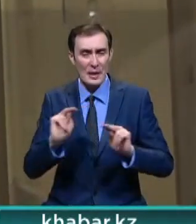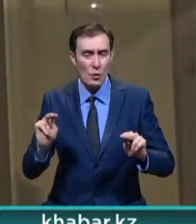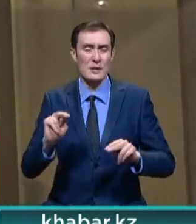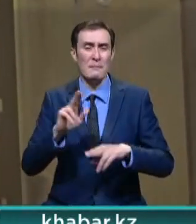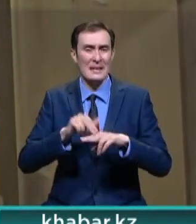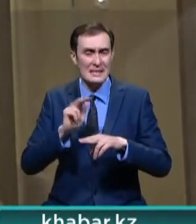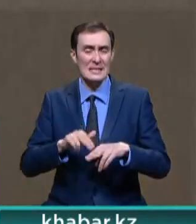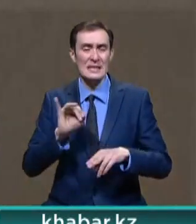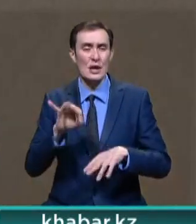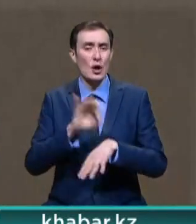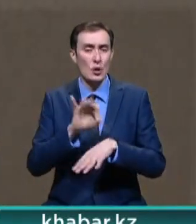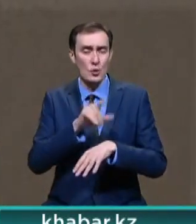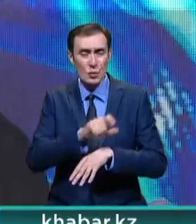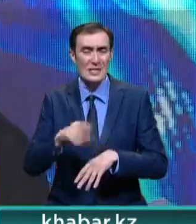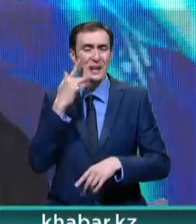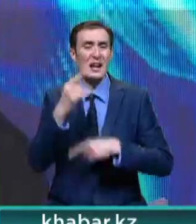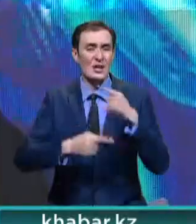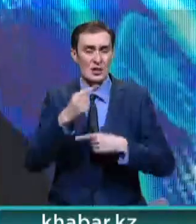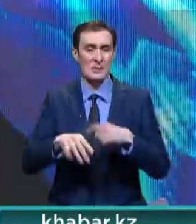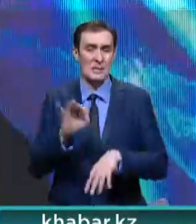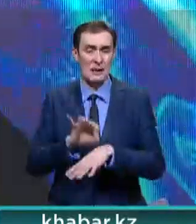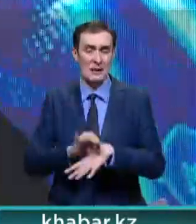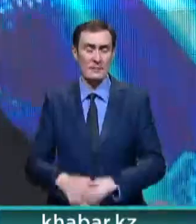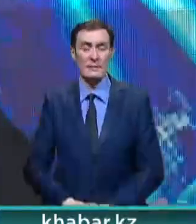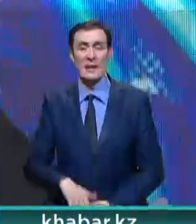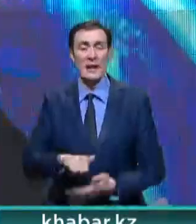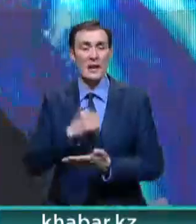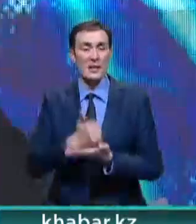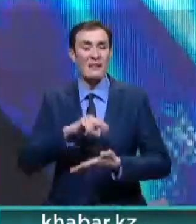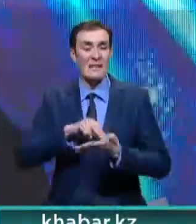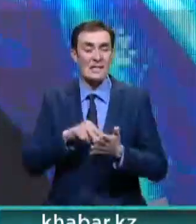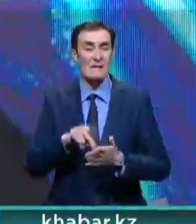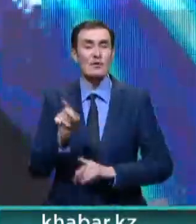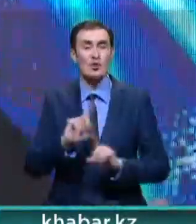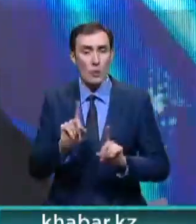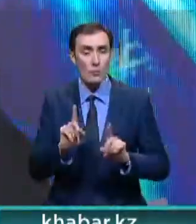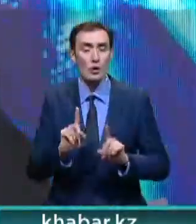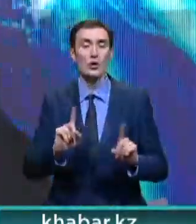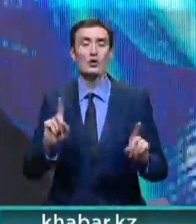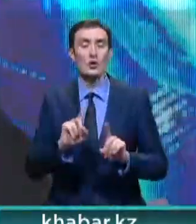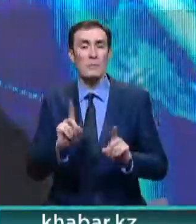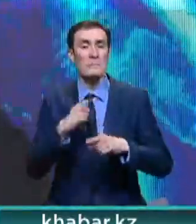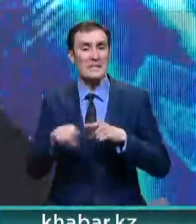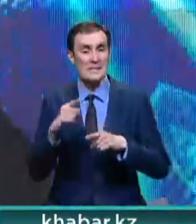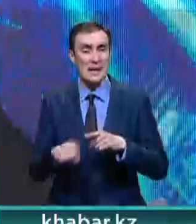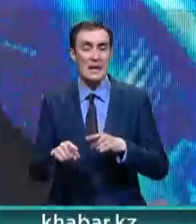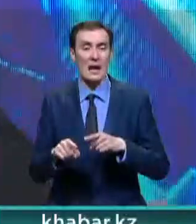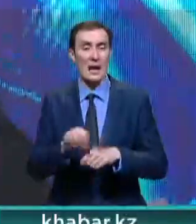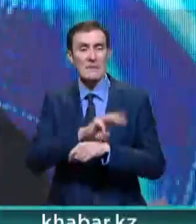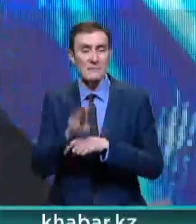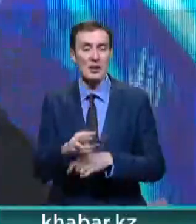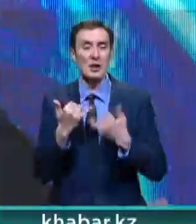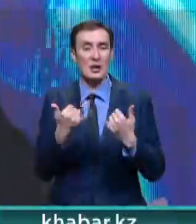с хроническими заболеваниями. Главная цель стояла в чем? Чтобы все-таки быстрее